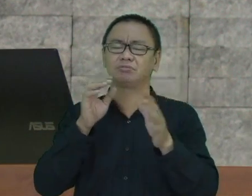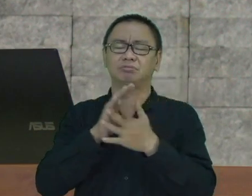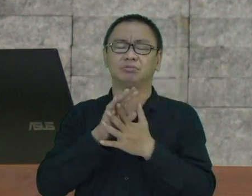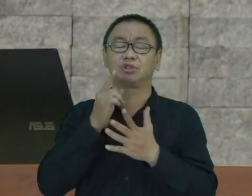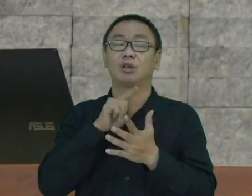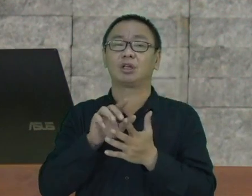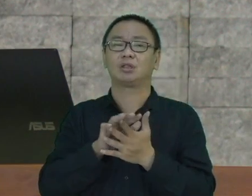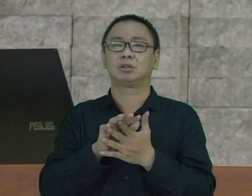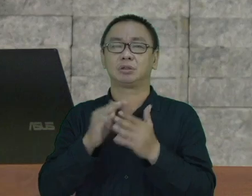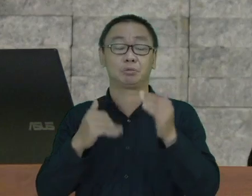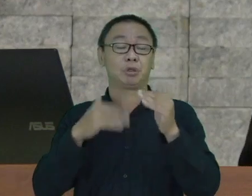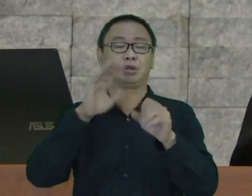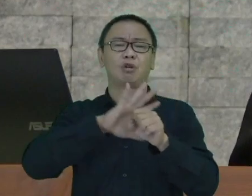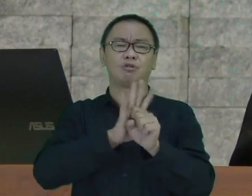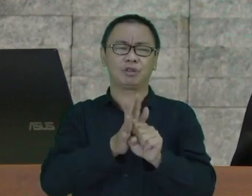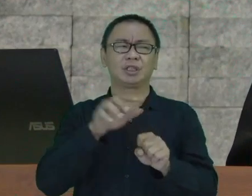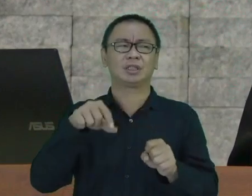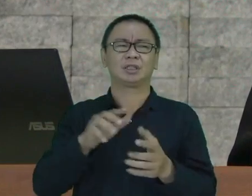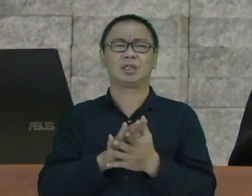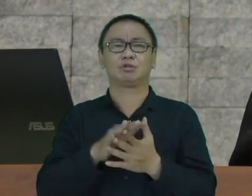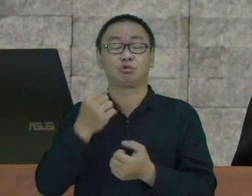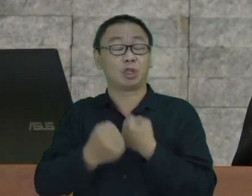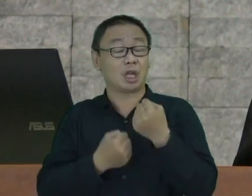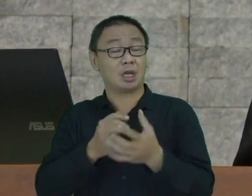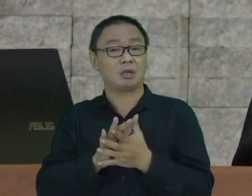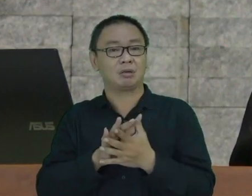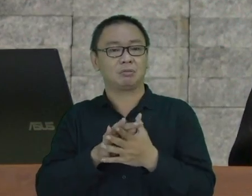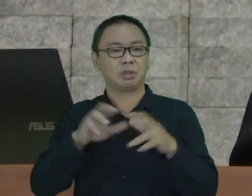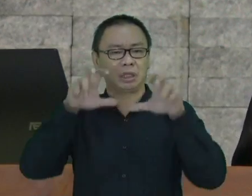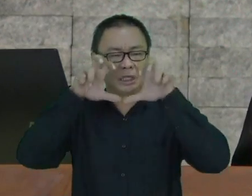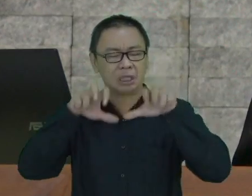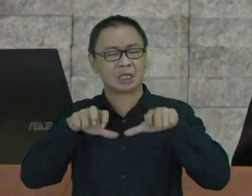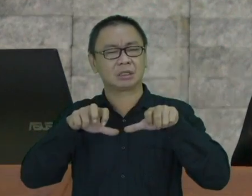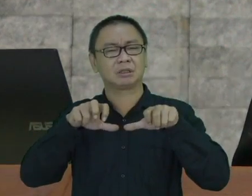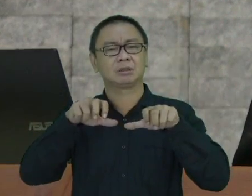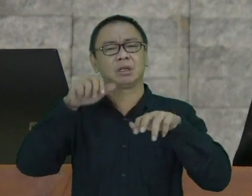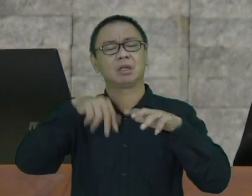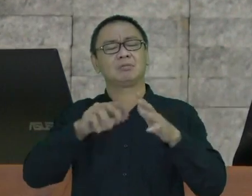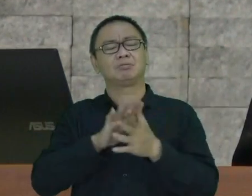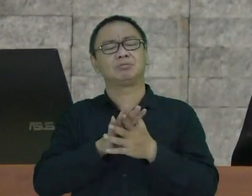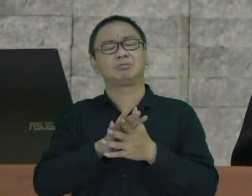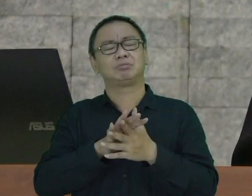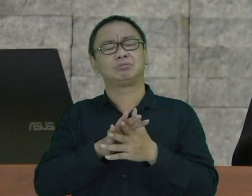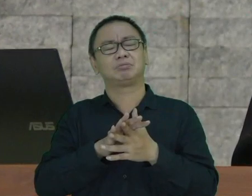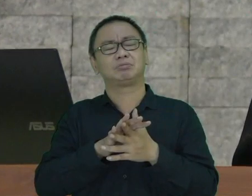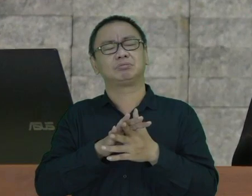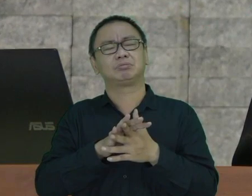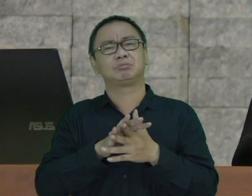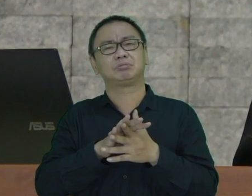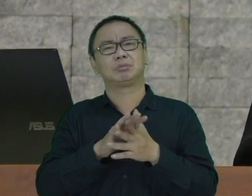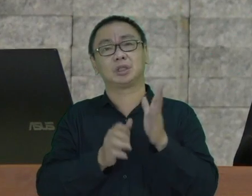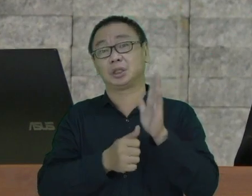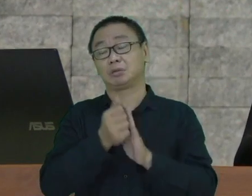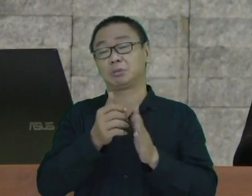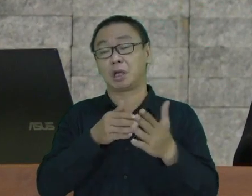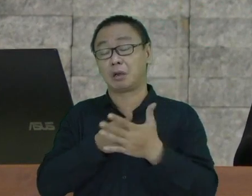terlebih COVID-19 ini, dan upaya-upaya penelitian dalam rangka menghambat